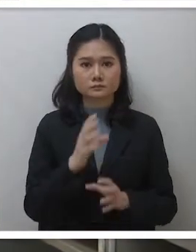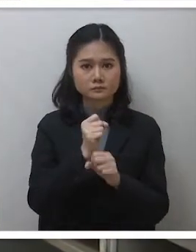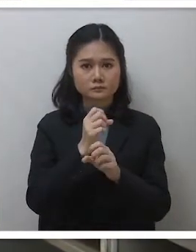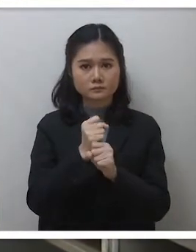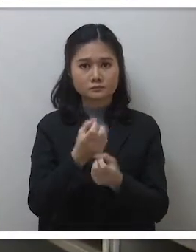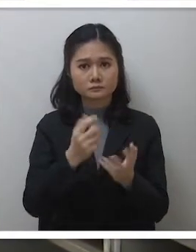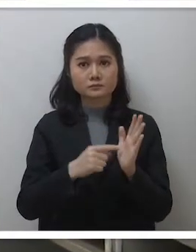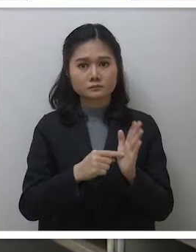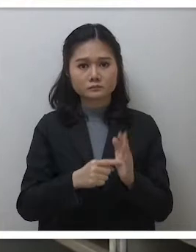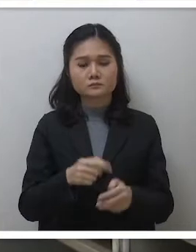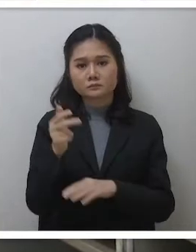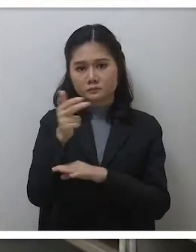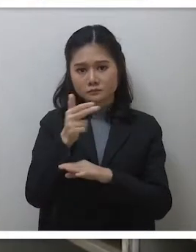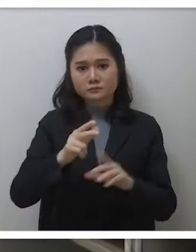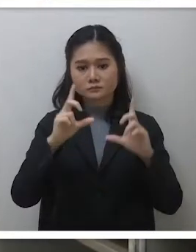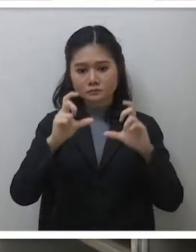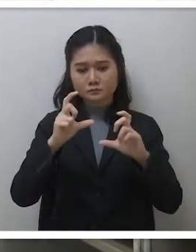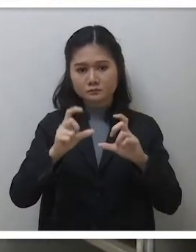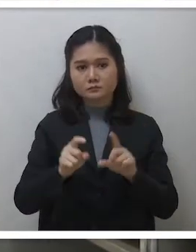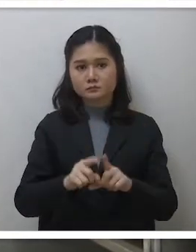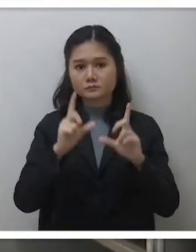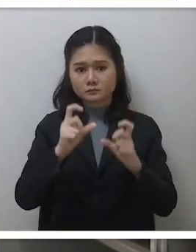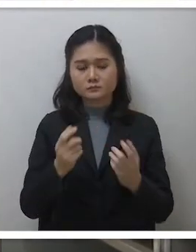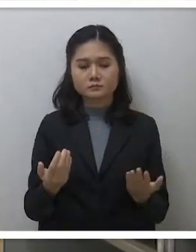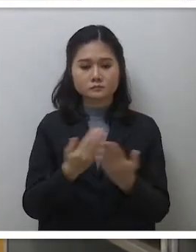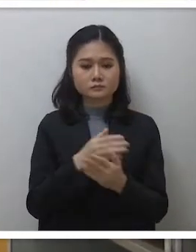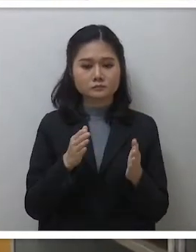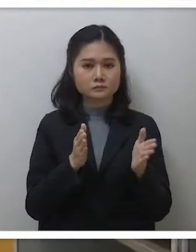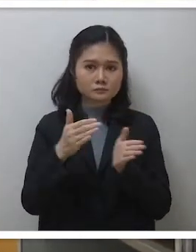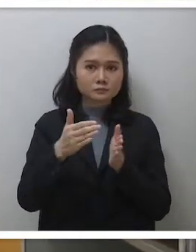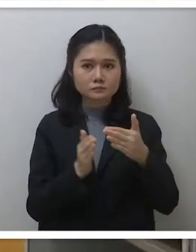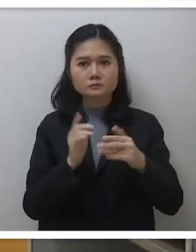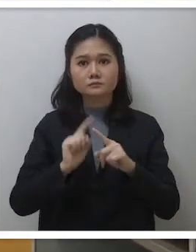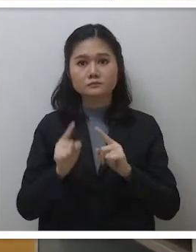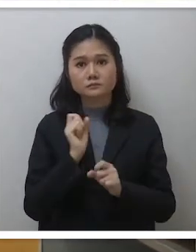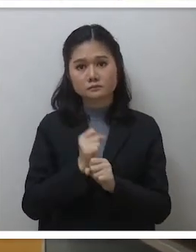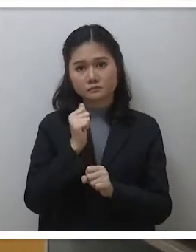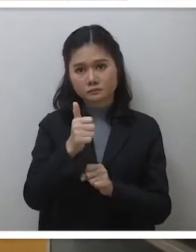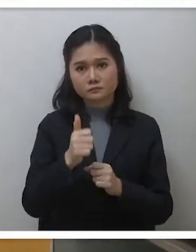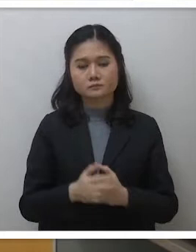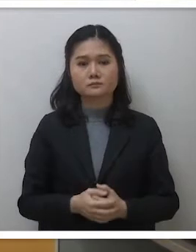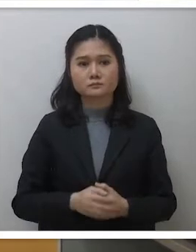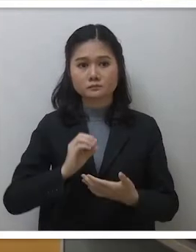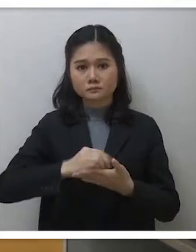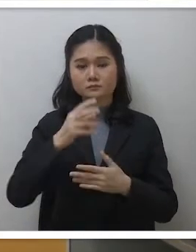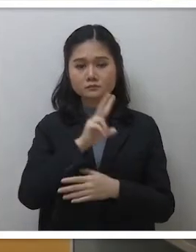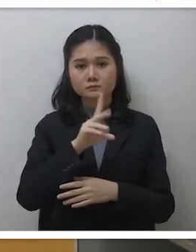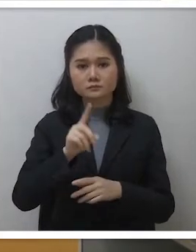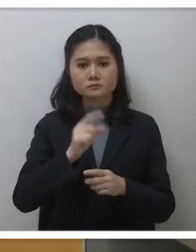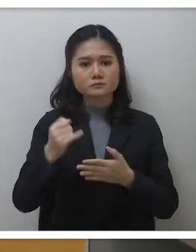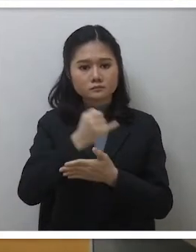เดลขึ้นมาเราสามารถเอากล้องในโปรแกรมเนี่ยจับเปลี่ยนมุมเปลี่ยนอะไรได้เลยใช่ไหมครับโปรแกรม2มิติต้อง